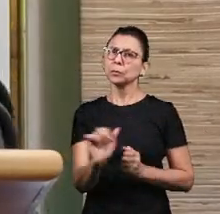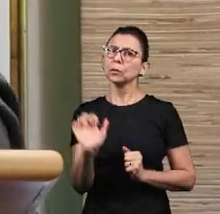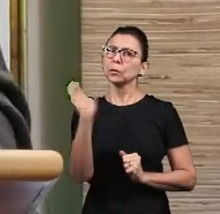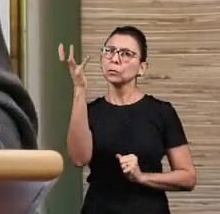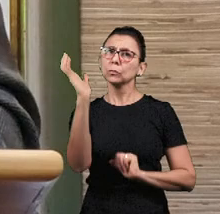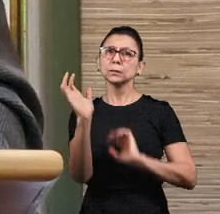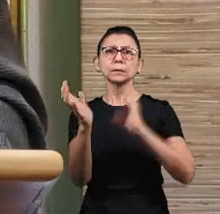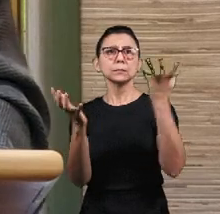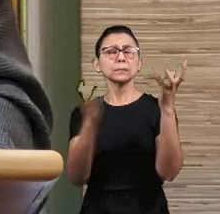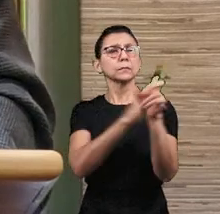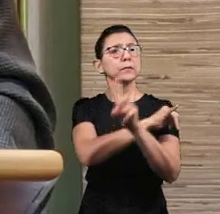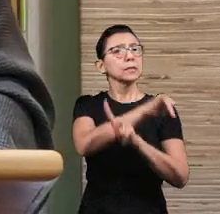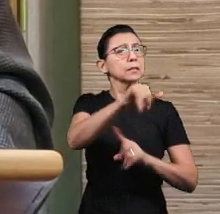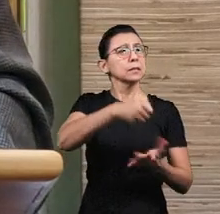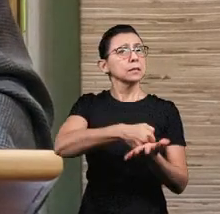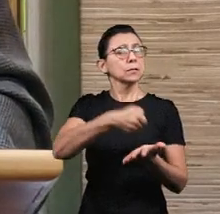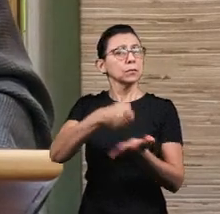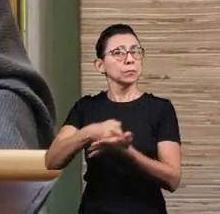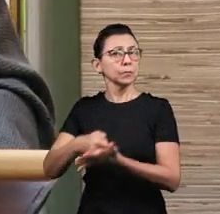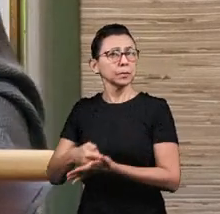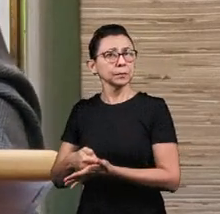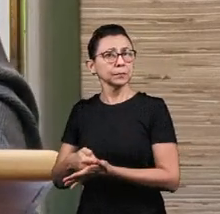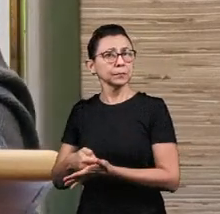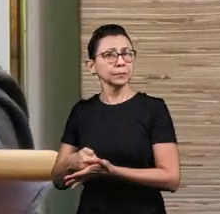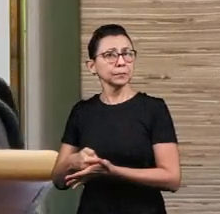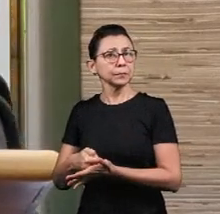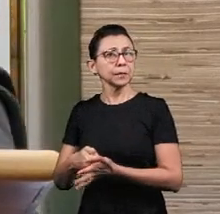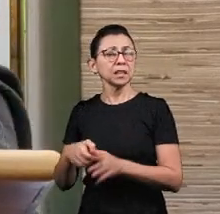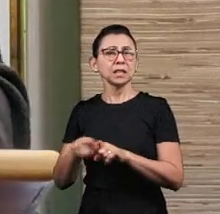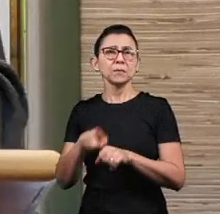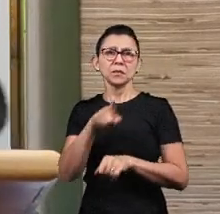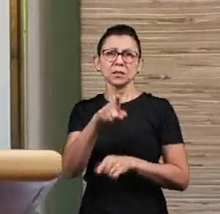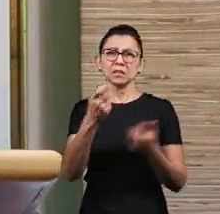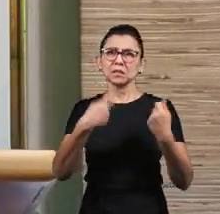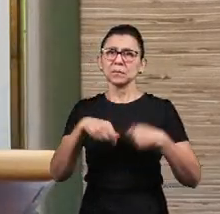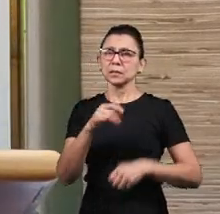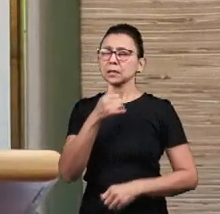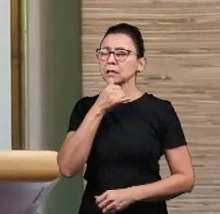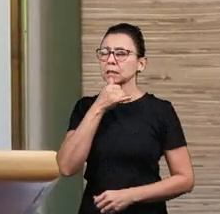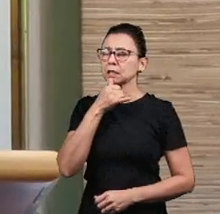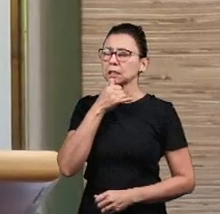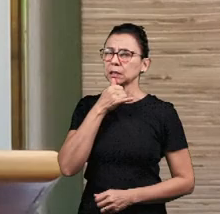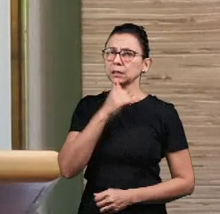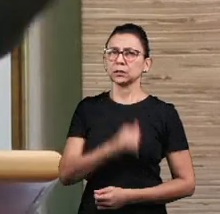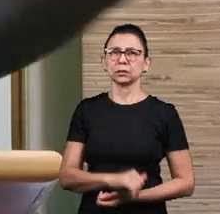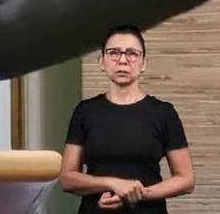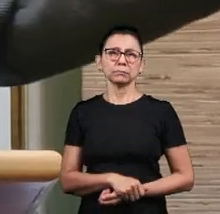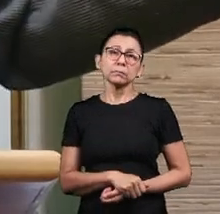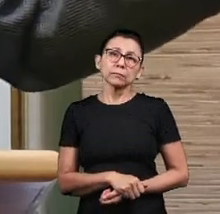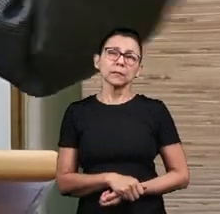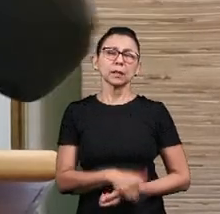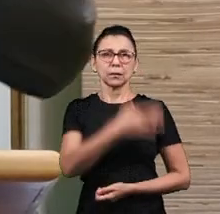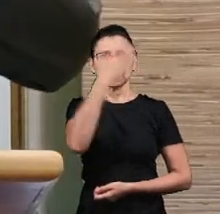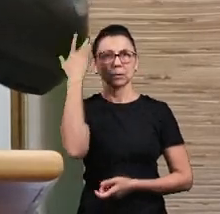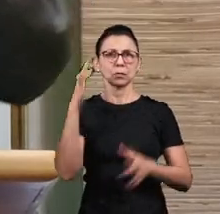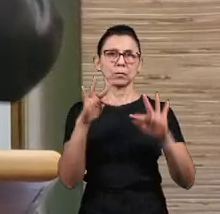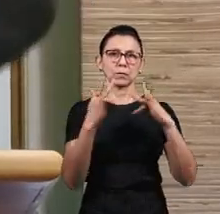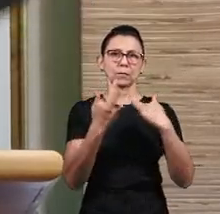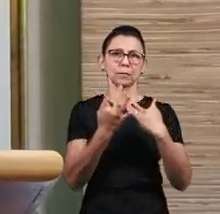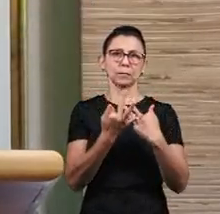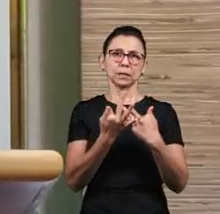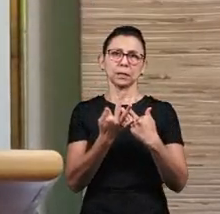que personne soit préoccupé, triste. C'est un membre de la famille. Très bien,